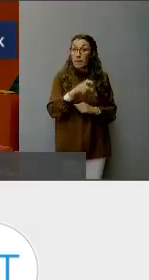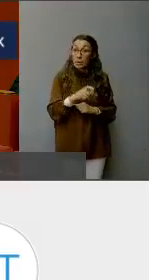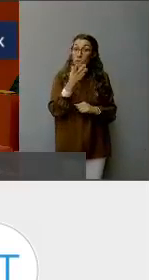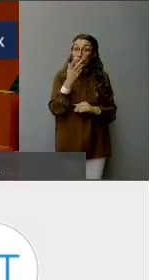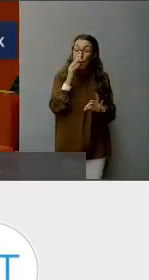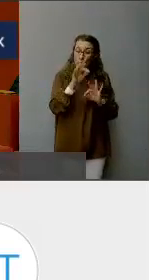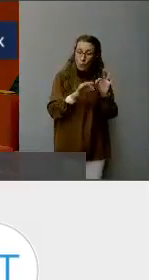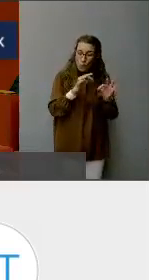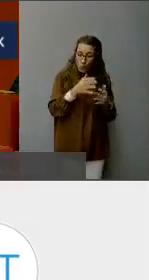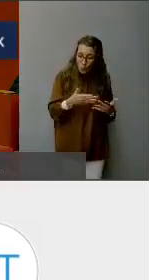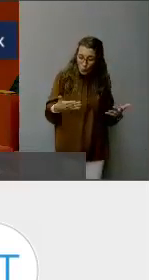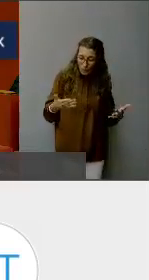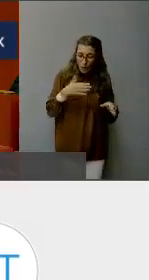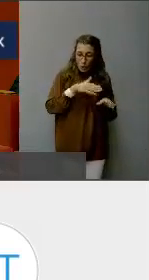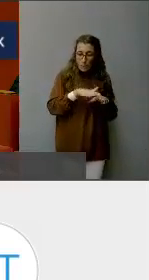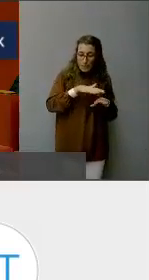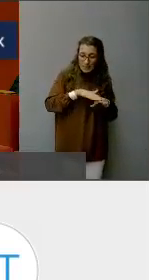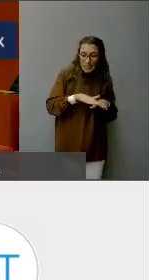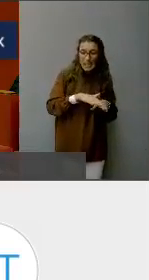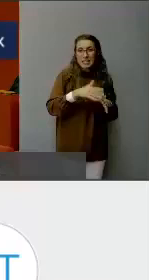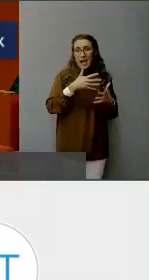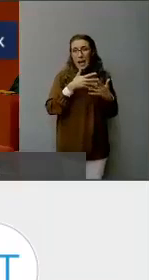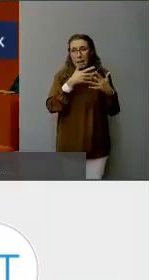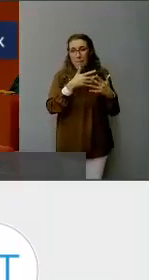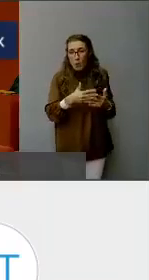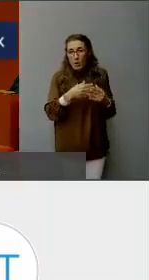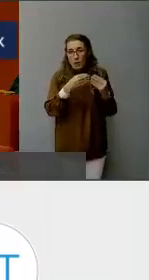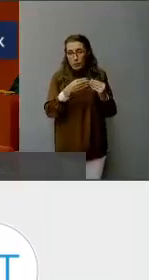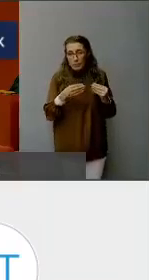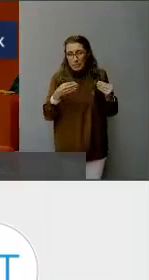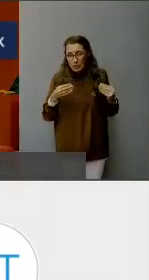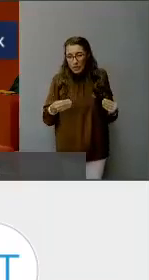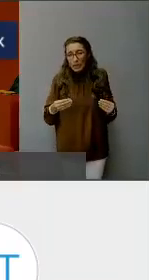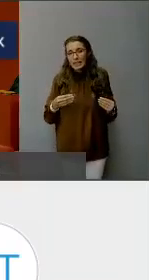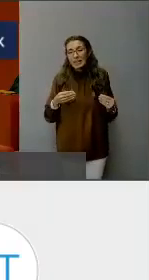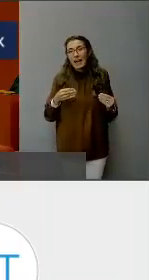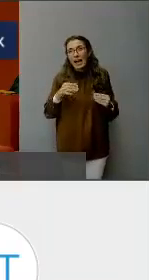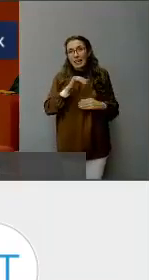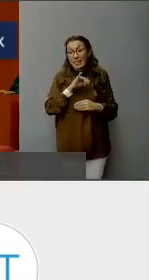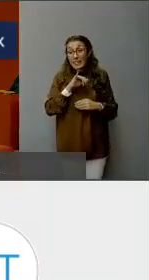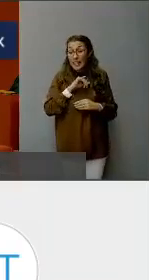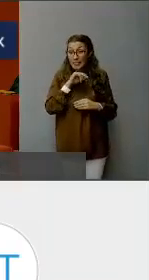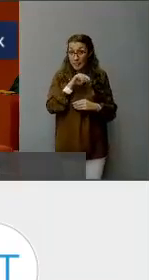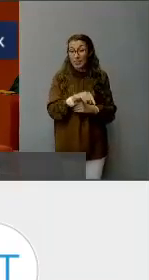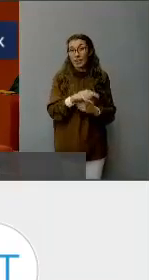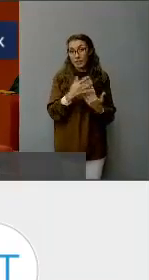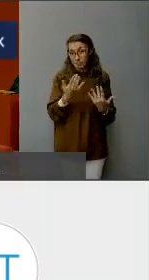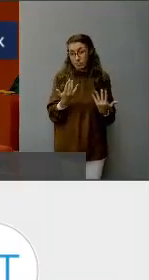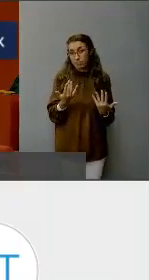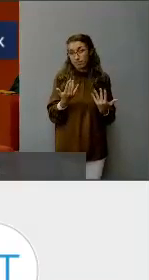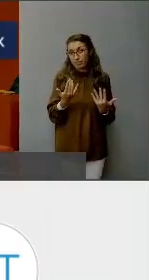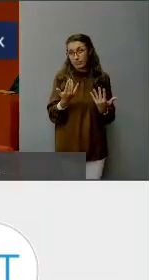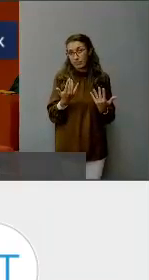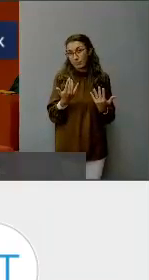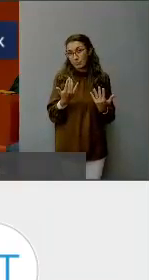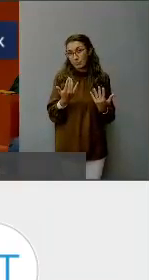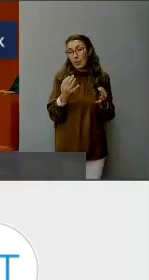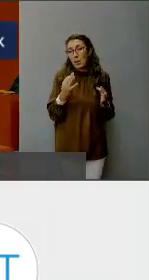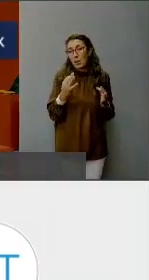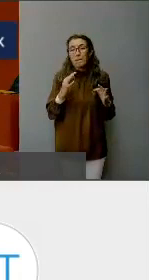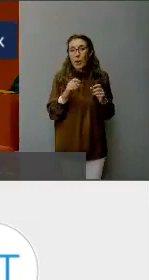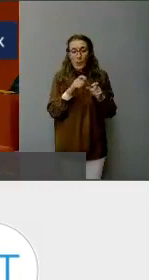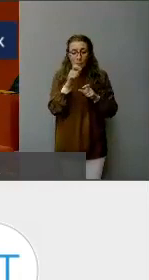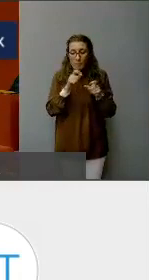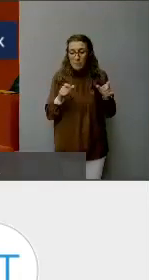passione competenza professionalità senso di appartenenza una realtà e ce l'hanno nel dna anche